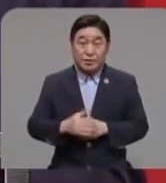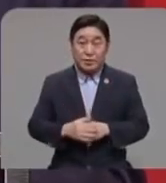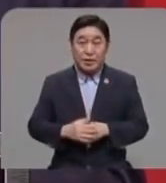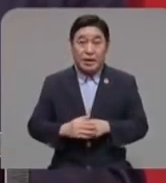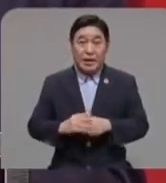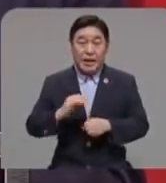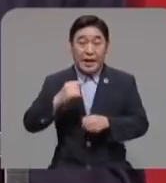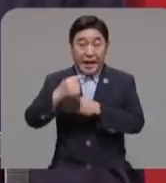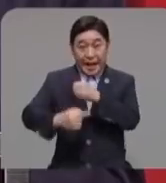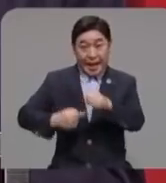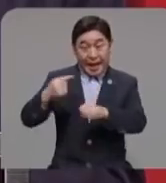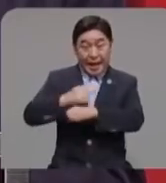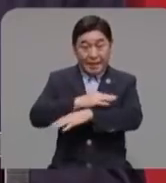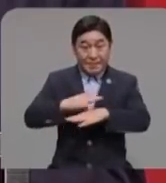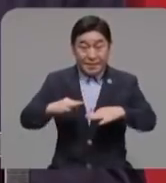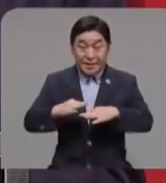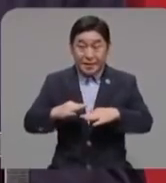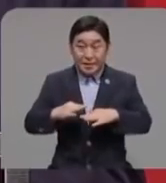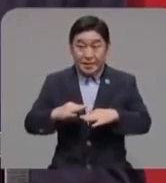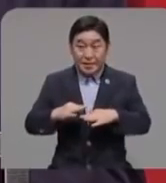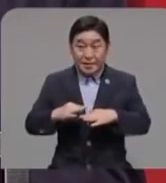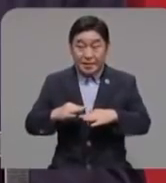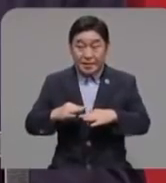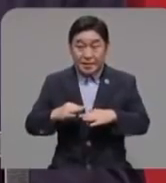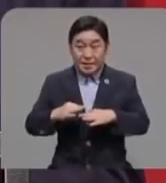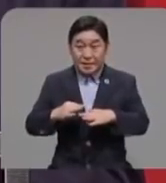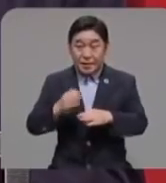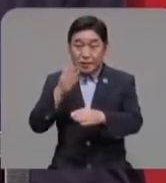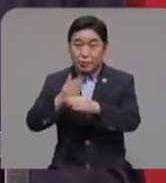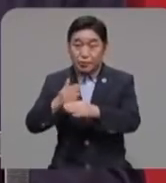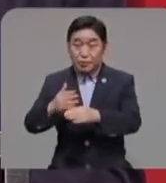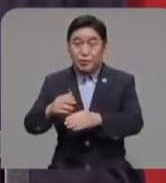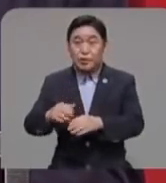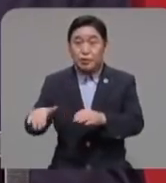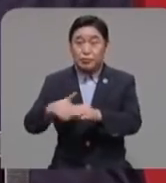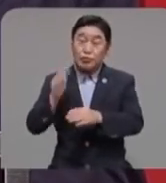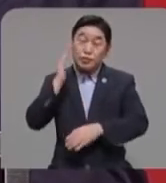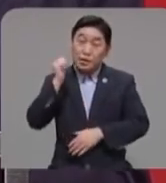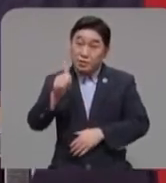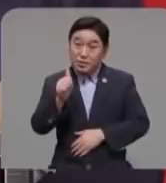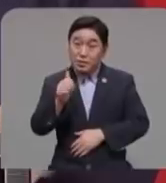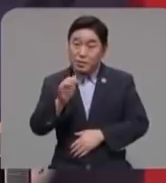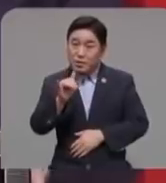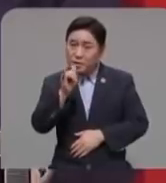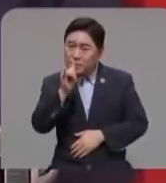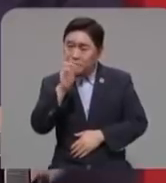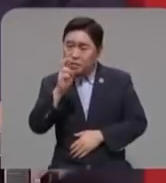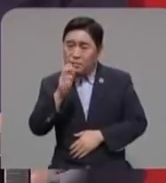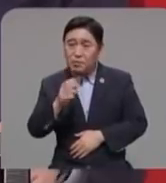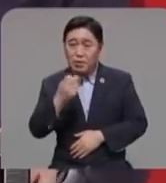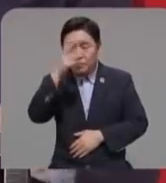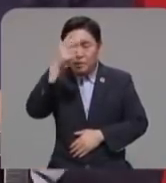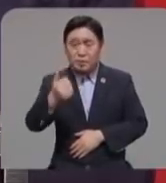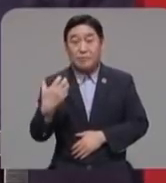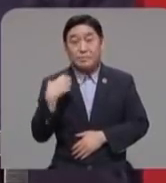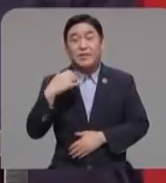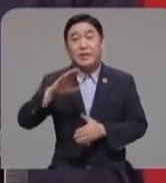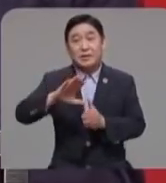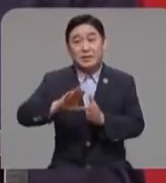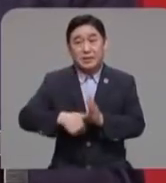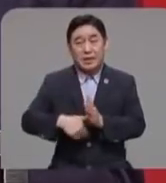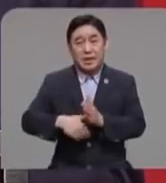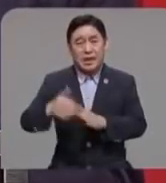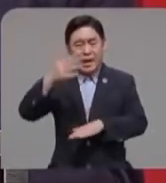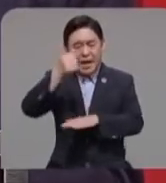비리 그거는 네. 정점에 문재인 대통령이 있겠죠? 아 그렇습니다. 그런데 뭐 혼자 한 건 아니죠. 왜 검찰총장 네. 하실 때 그